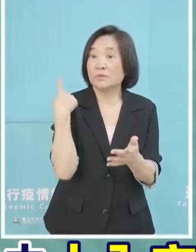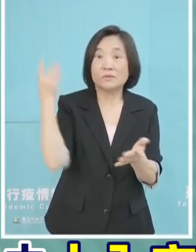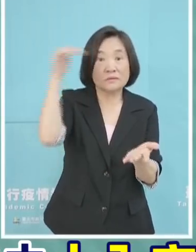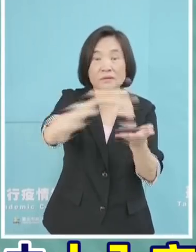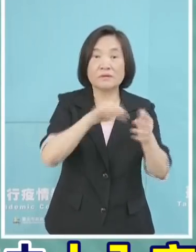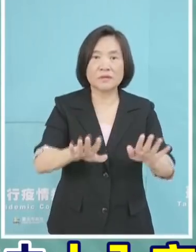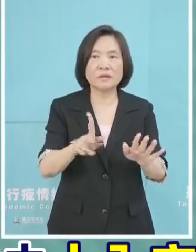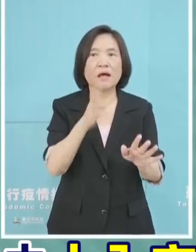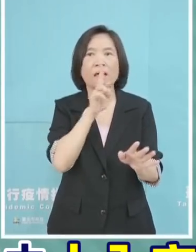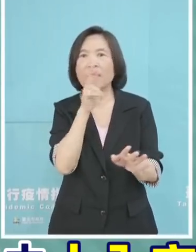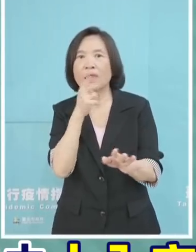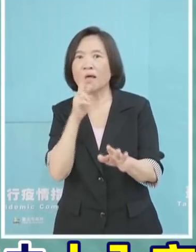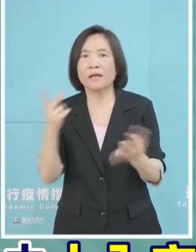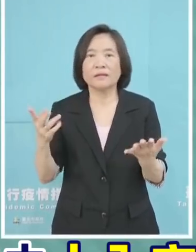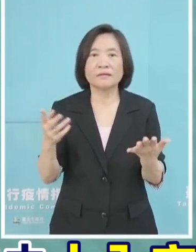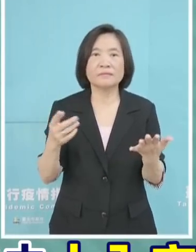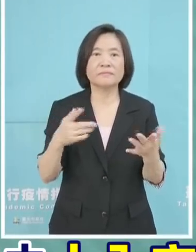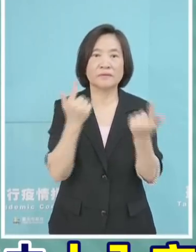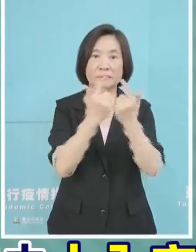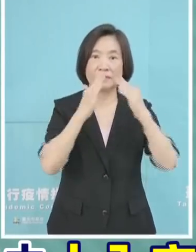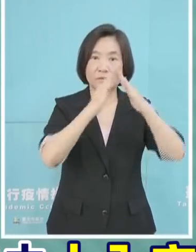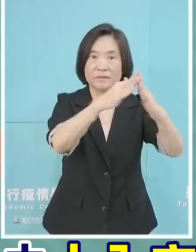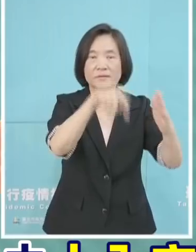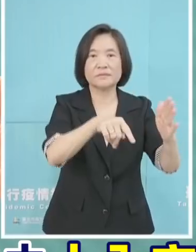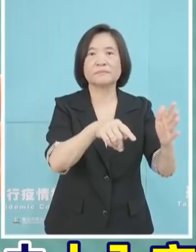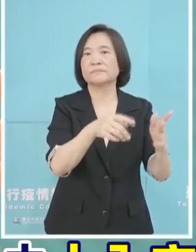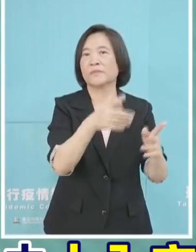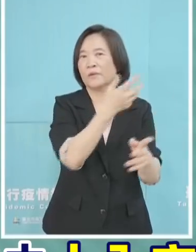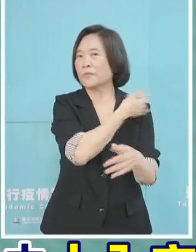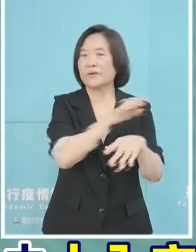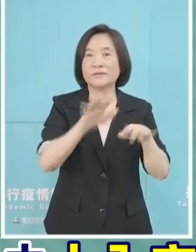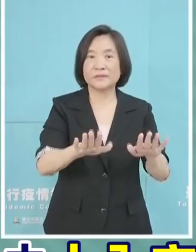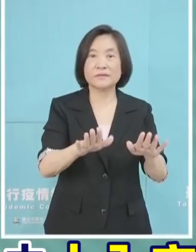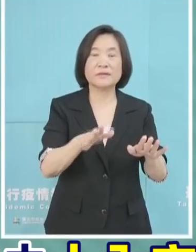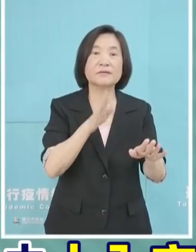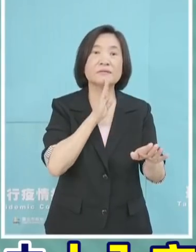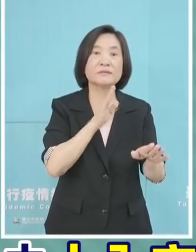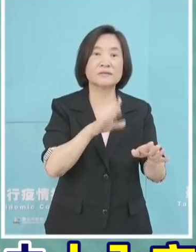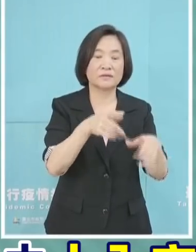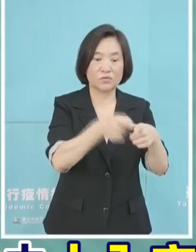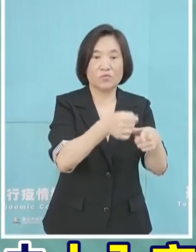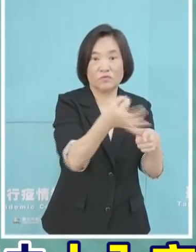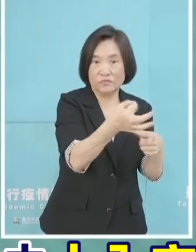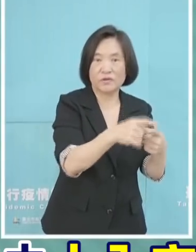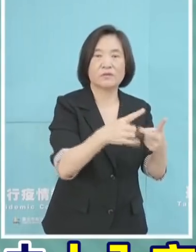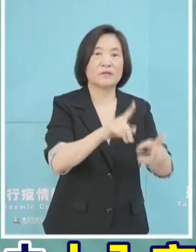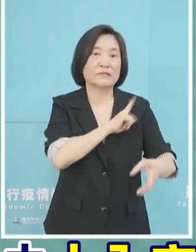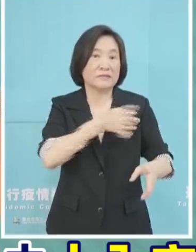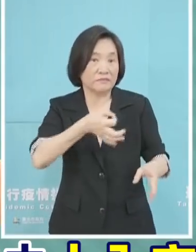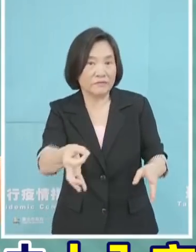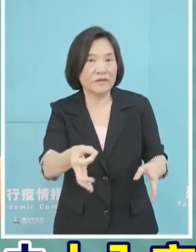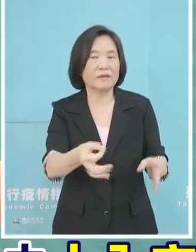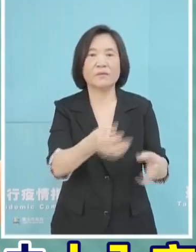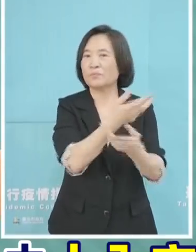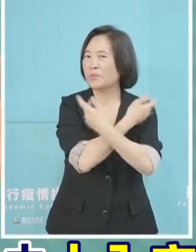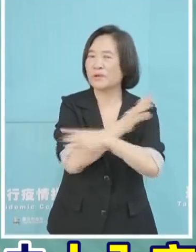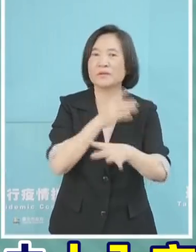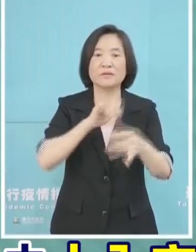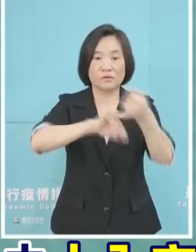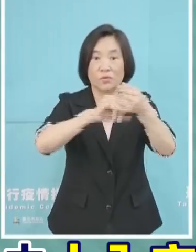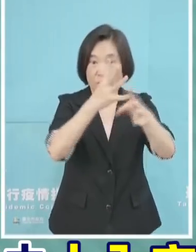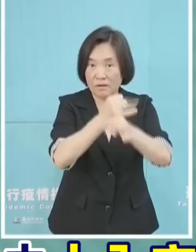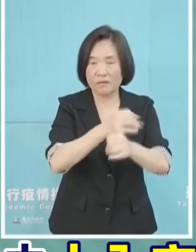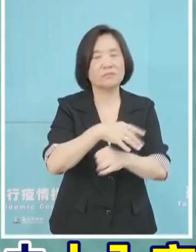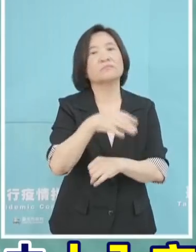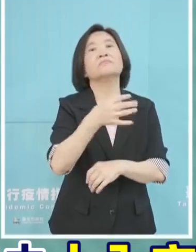你看变来变去，在我们台北市是这样的，不管是现在的公费还是以后的什么什么智慧，这样我们现在是通通免费